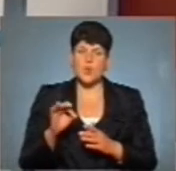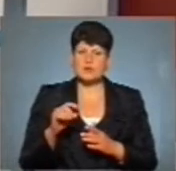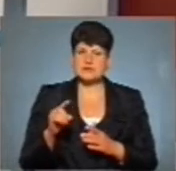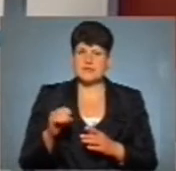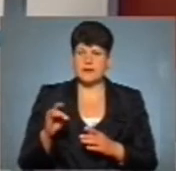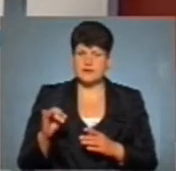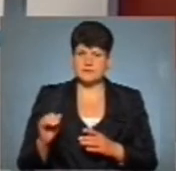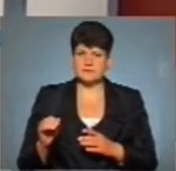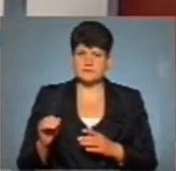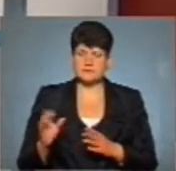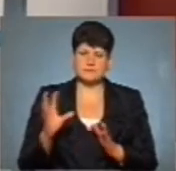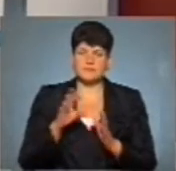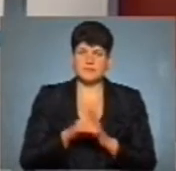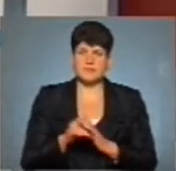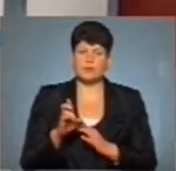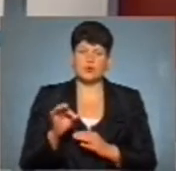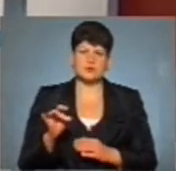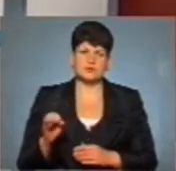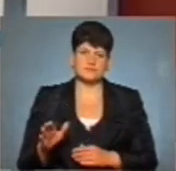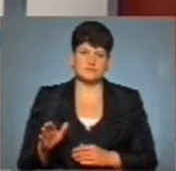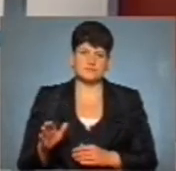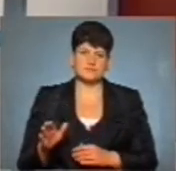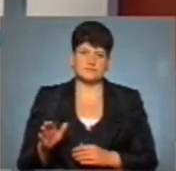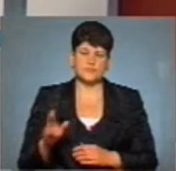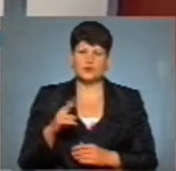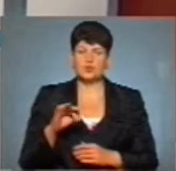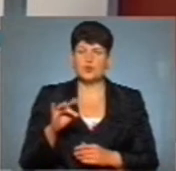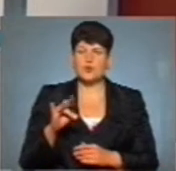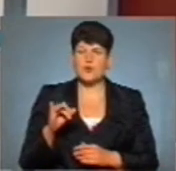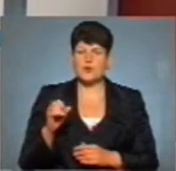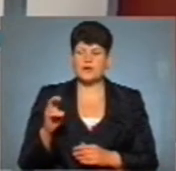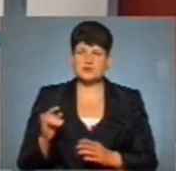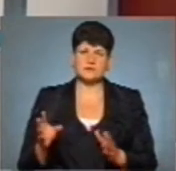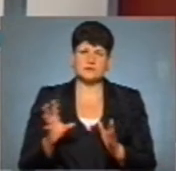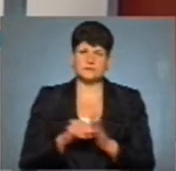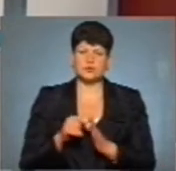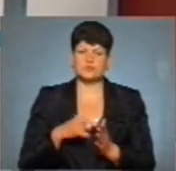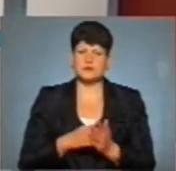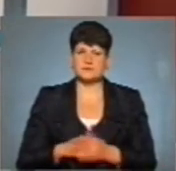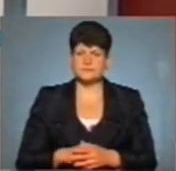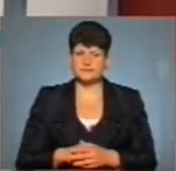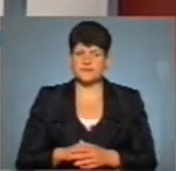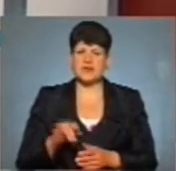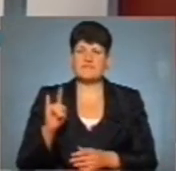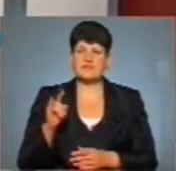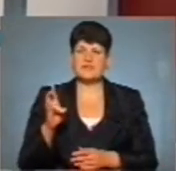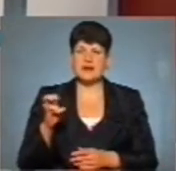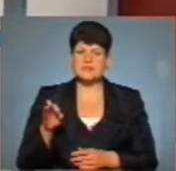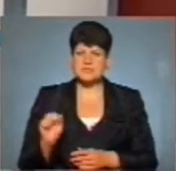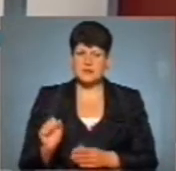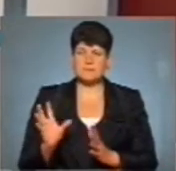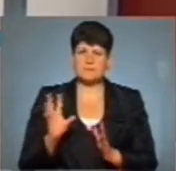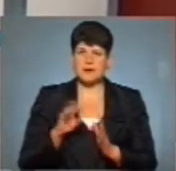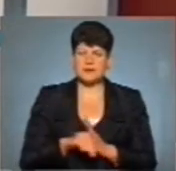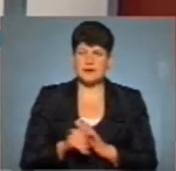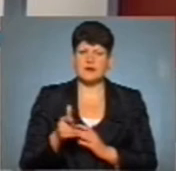Озерянська приєднається до Борщівської ОТГ, Дорогичівська до Товстенської і Вікнянська ОТГ приєднається